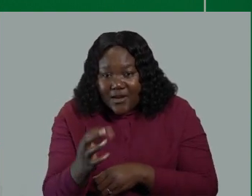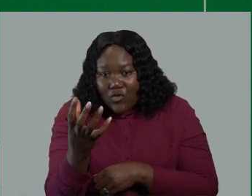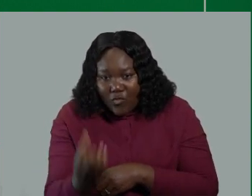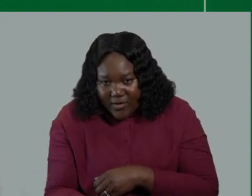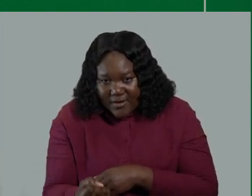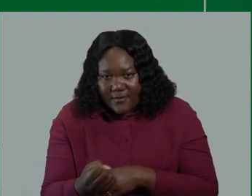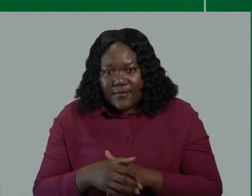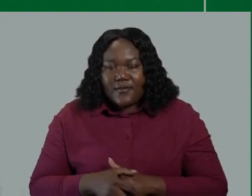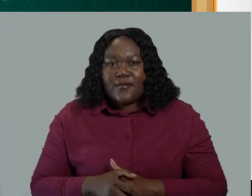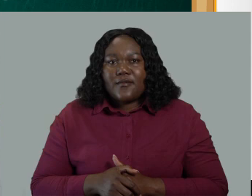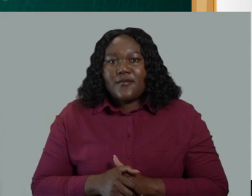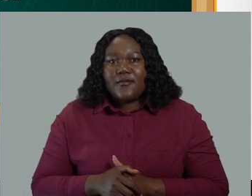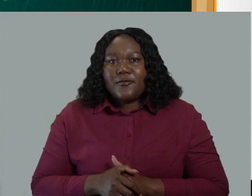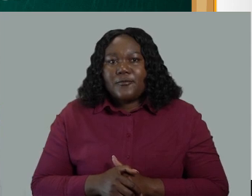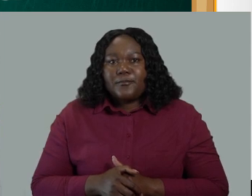omo geli.